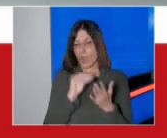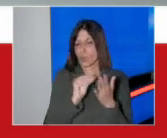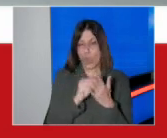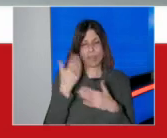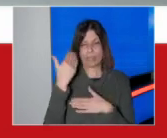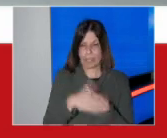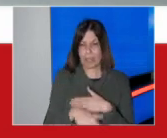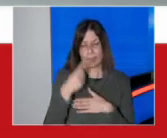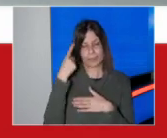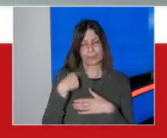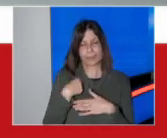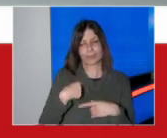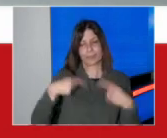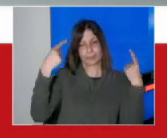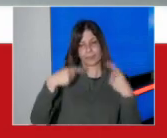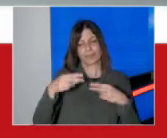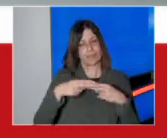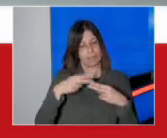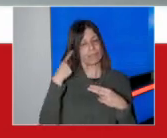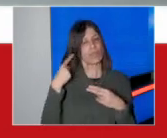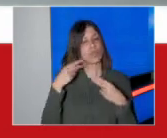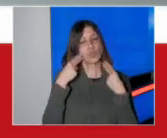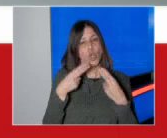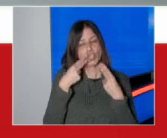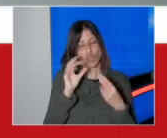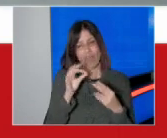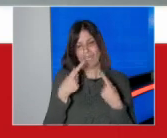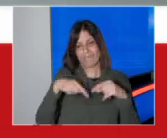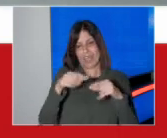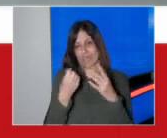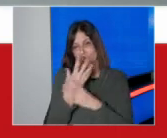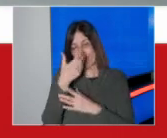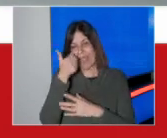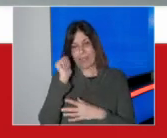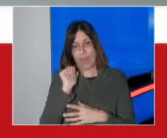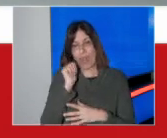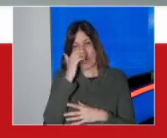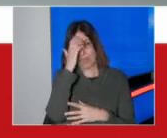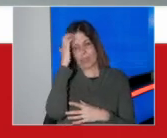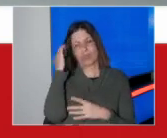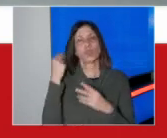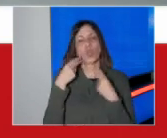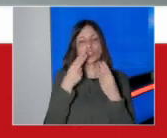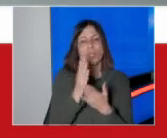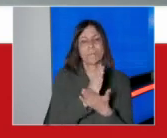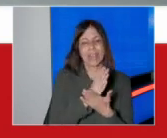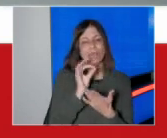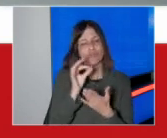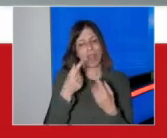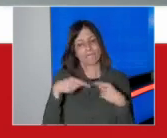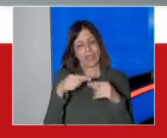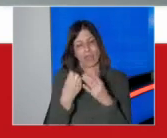אני גם משער שביממה הקרובה אנחנו נשמע את התוצאות של הוועדה שהוקמה רק אתמול, תוצאות הביניים לפחות של הוועדה